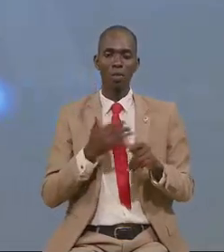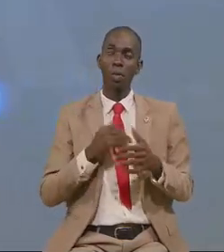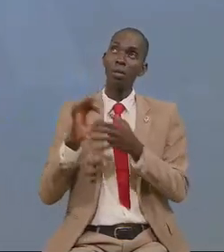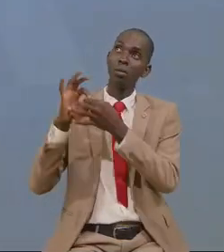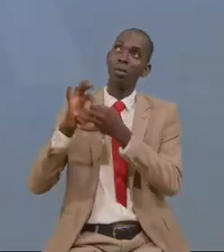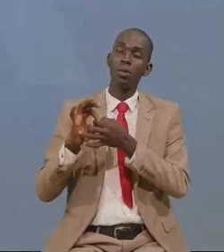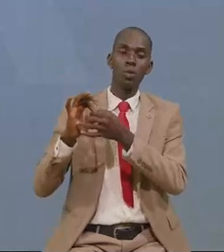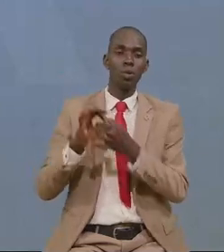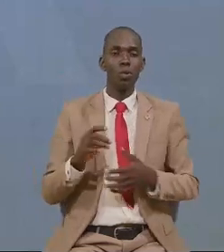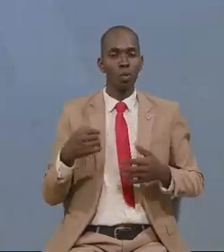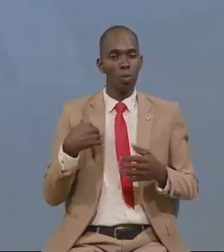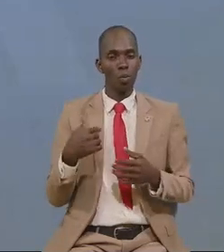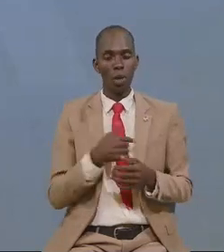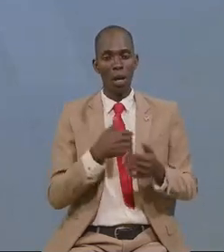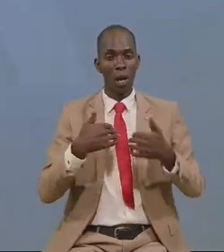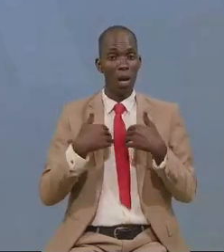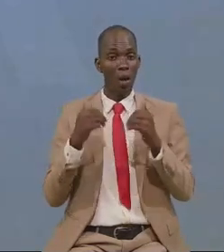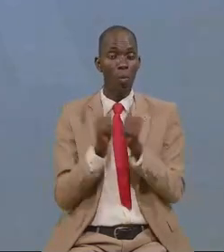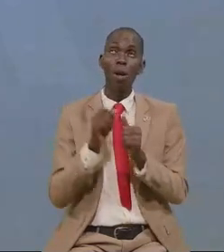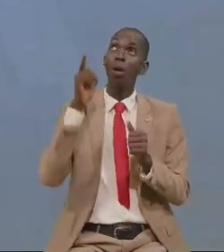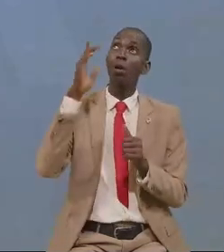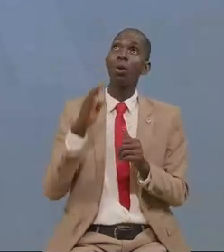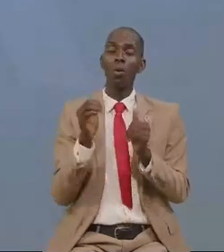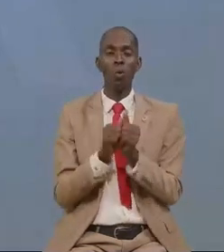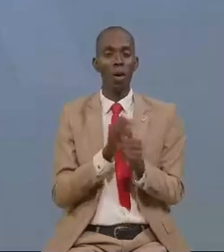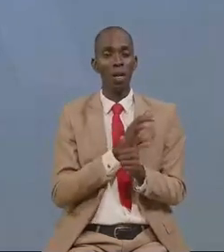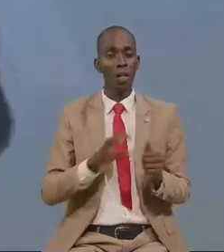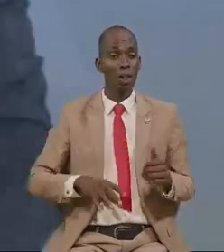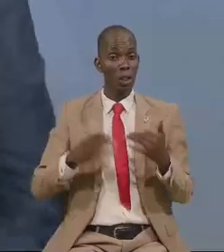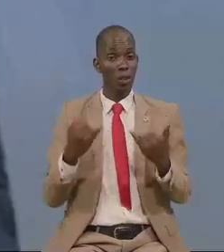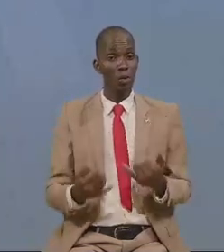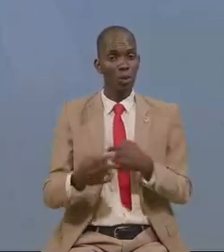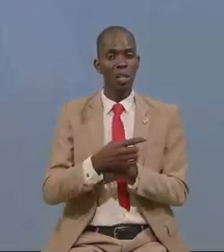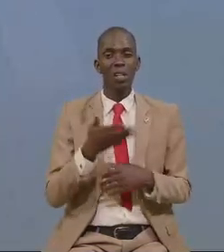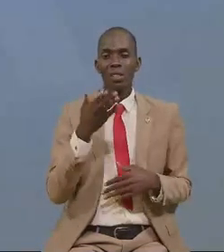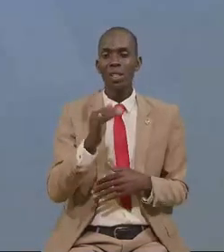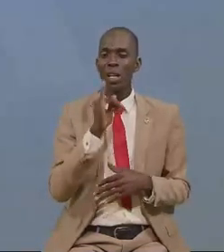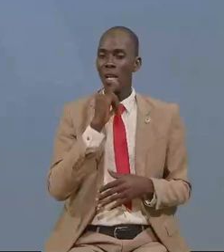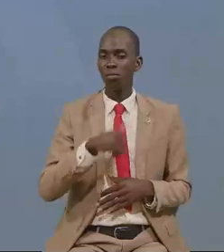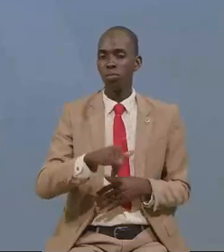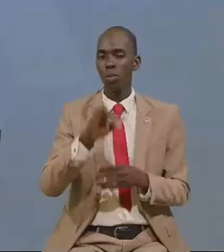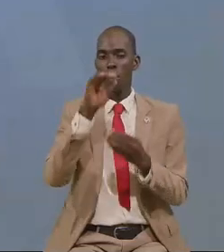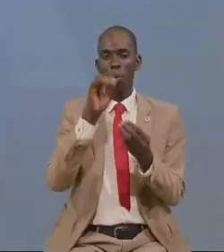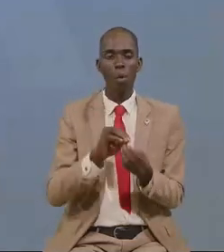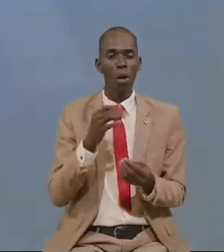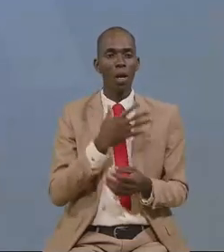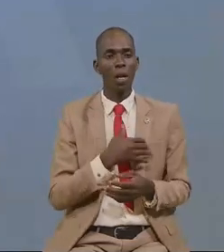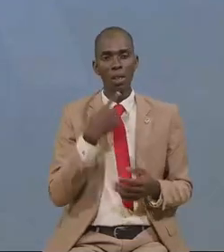as avec Dieu, avec Christ aujourd'hui, il y a encore plus. Alors il dit,